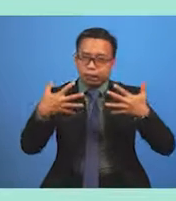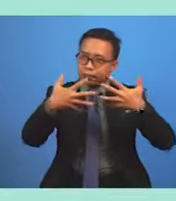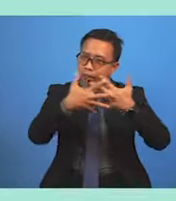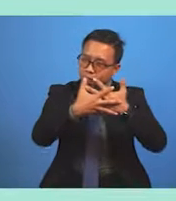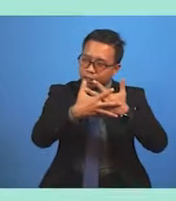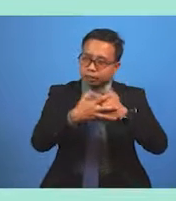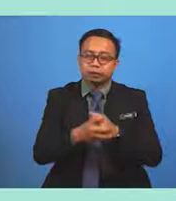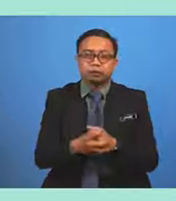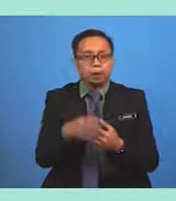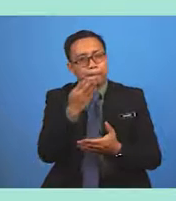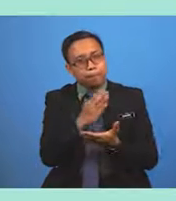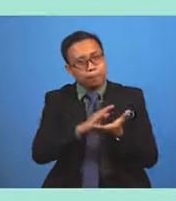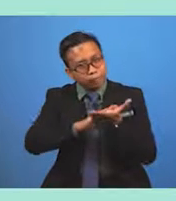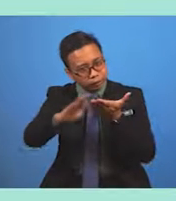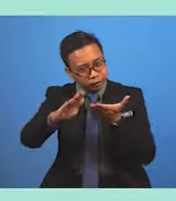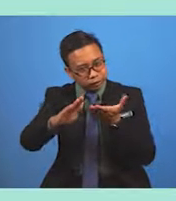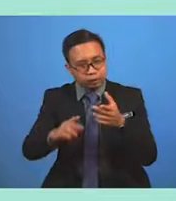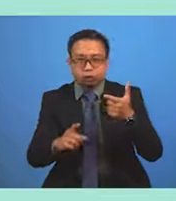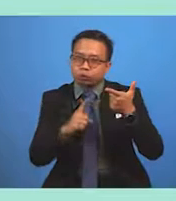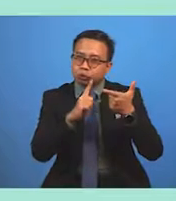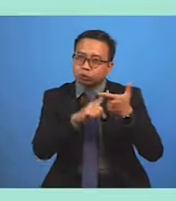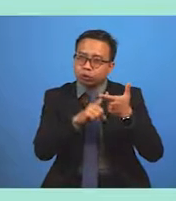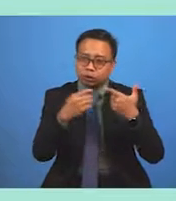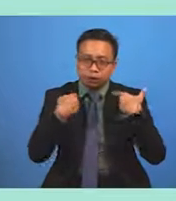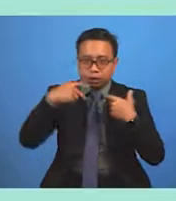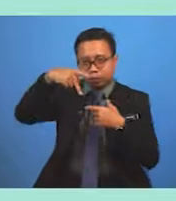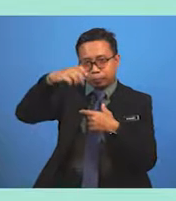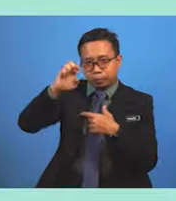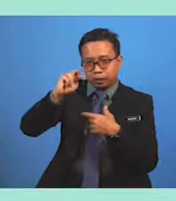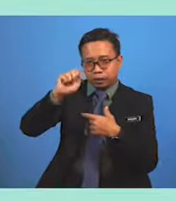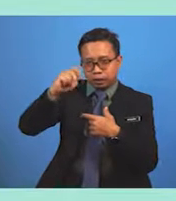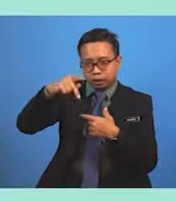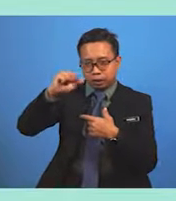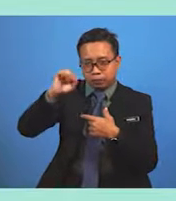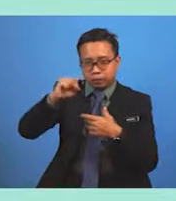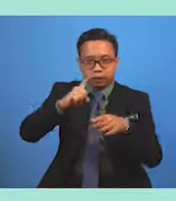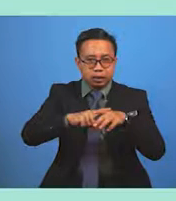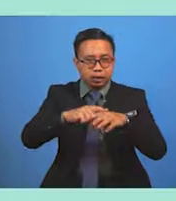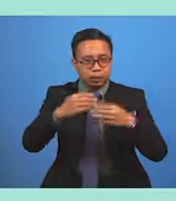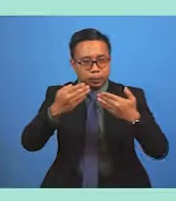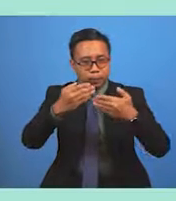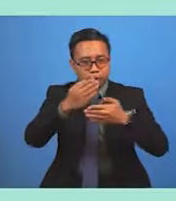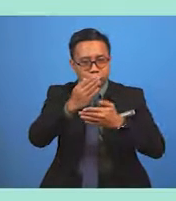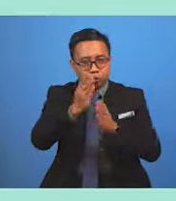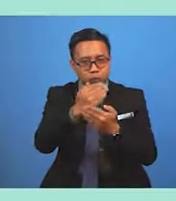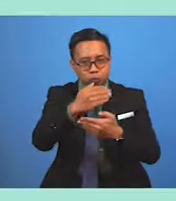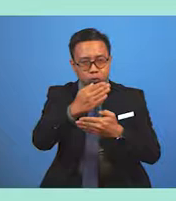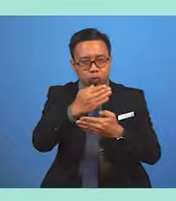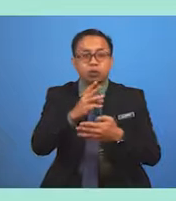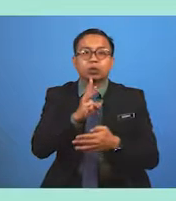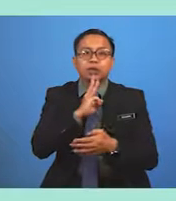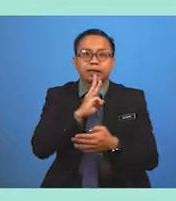keadaan bersih. Kedua, memasang penapis yang sesuai di pintu air masuk. Dan